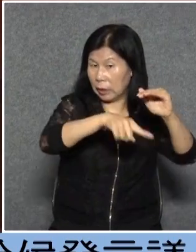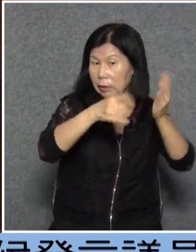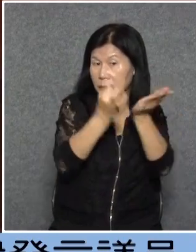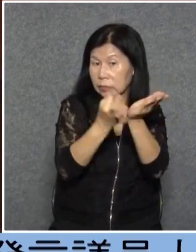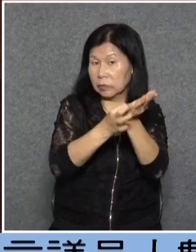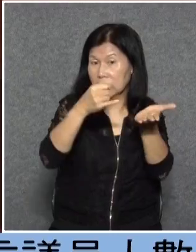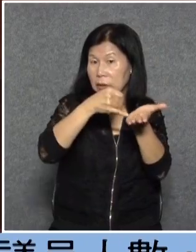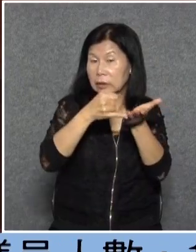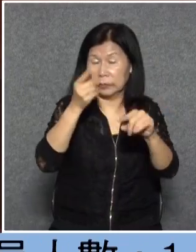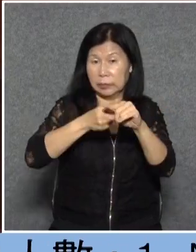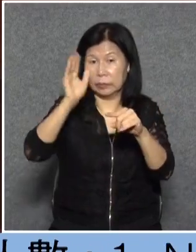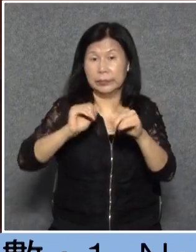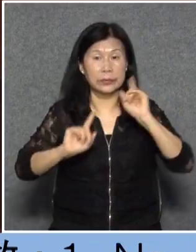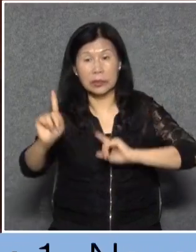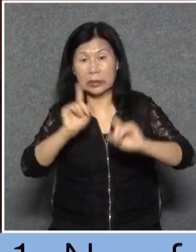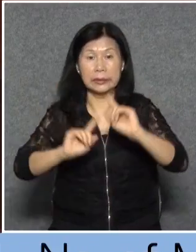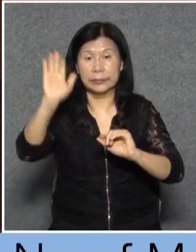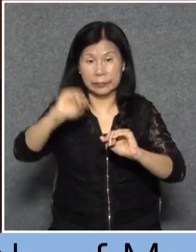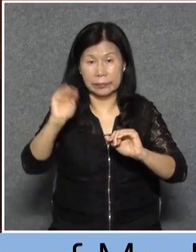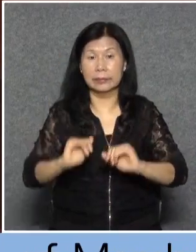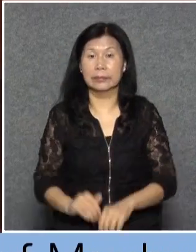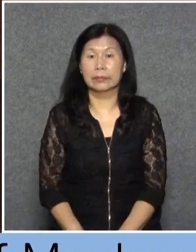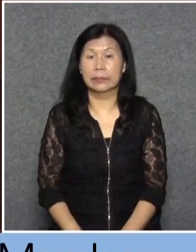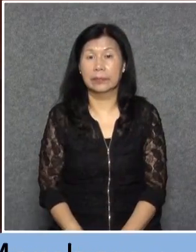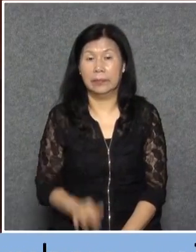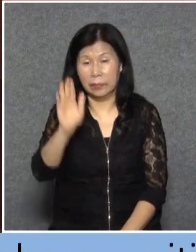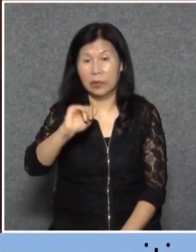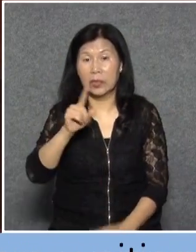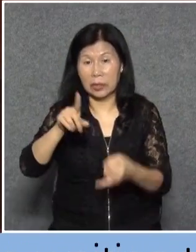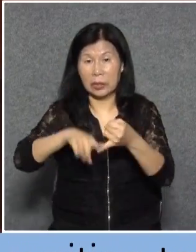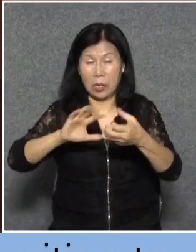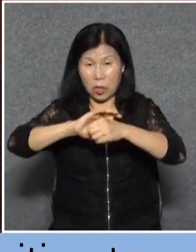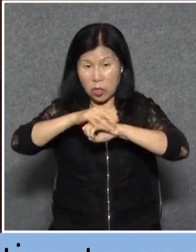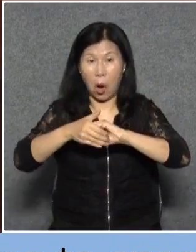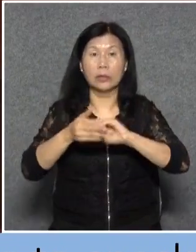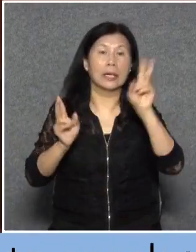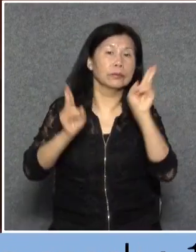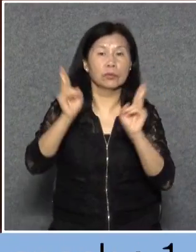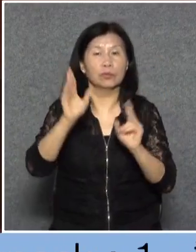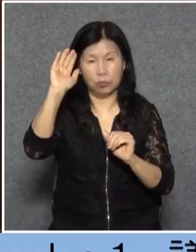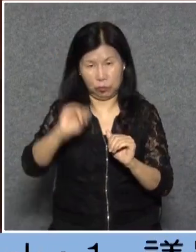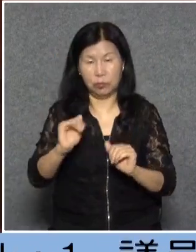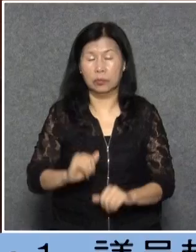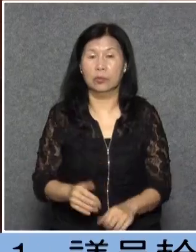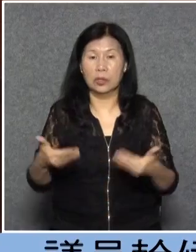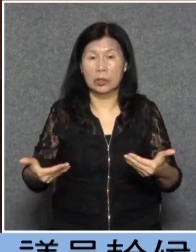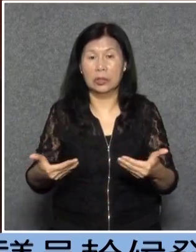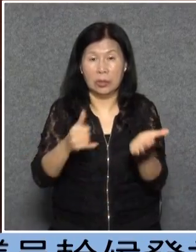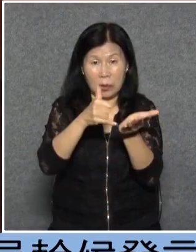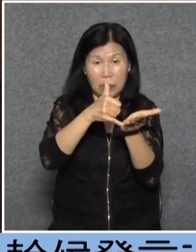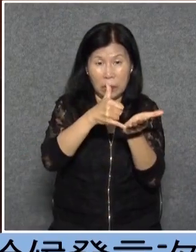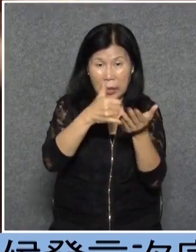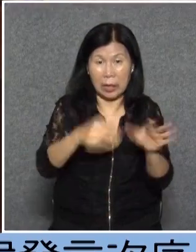所以它才自由自在，才可以成為國際大都會。現在就是那個邊